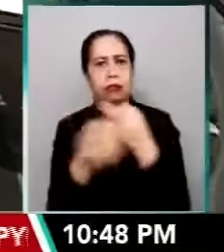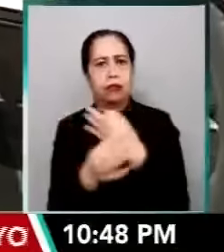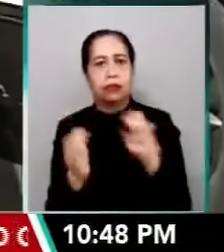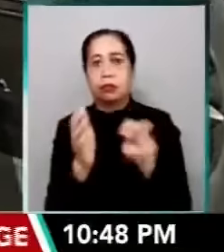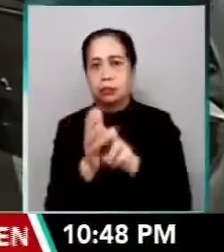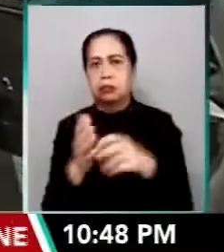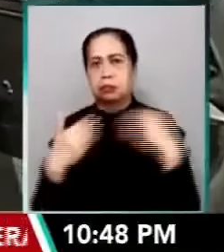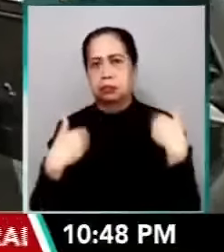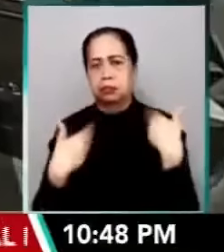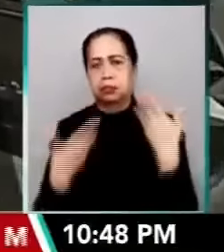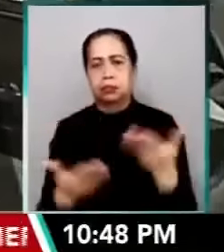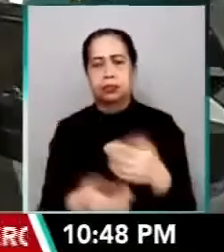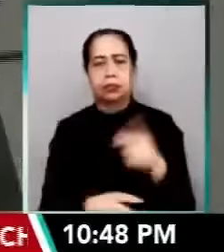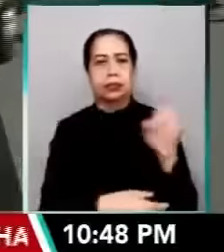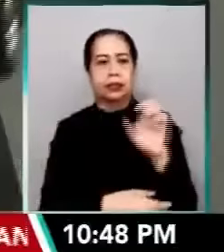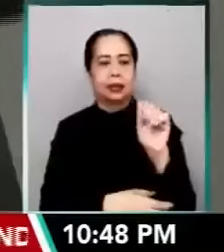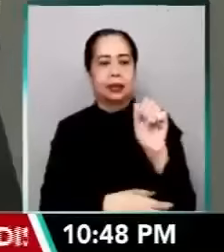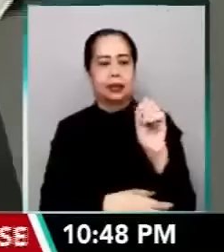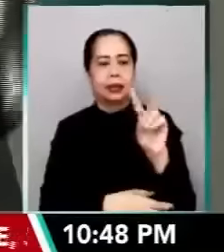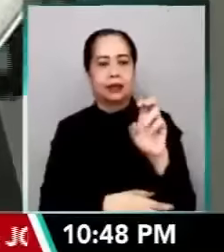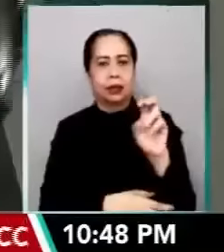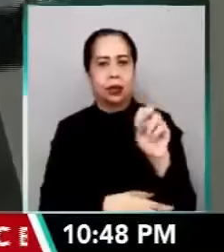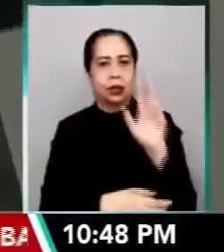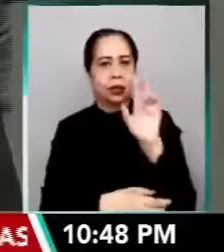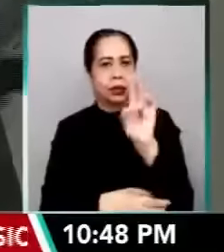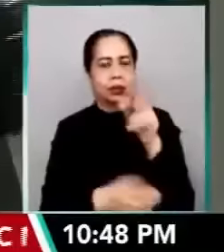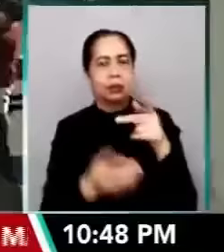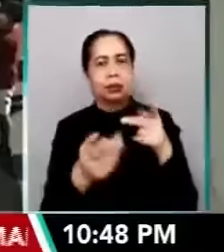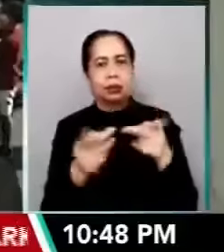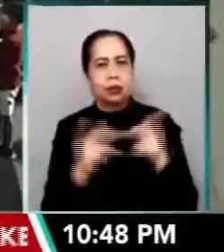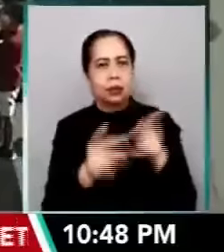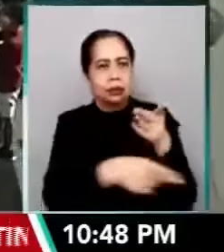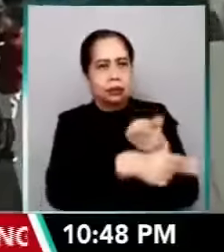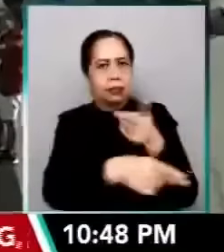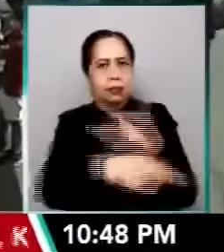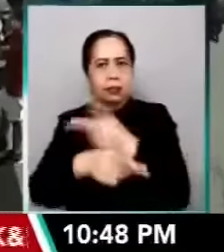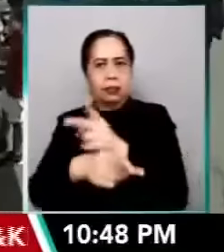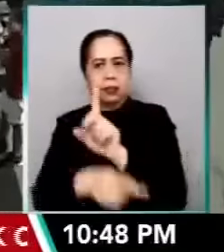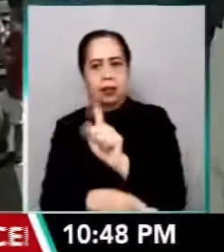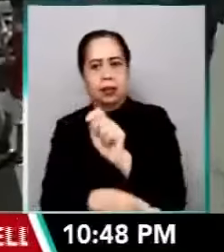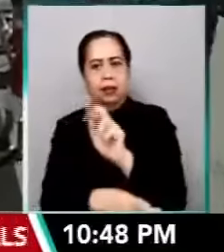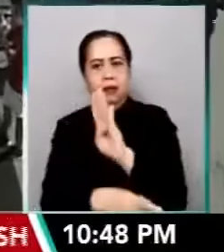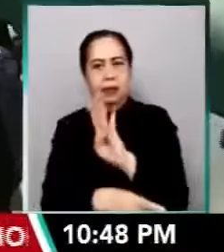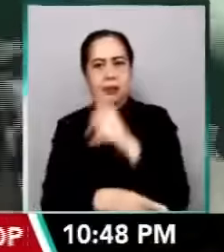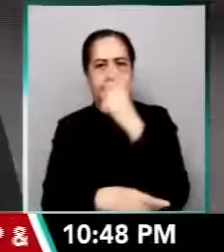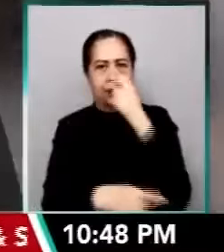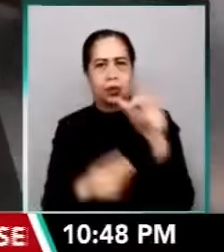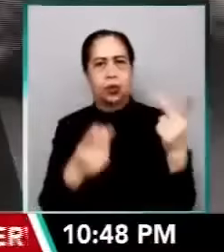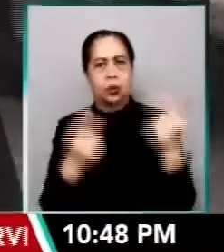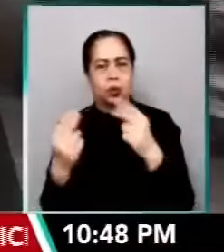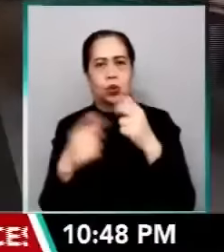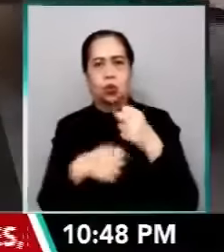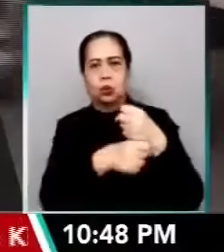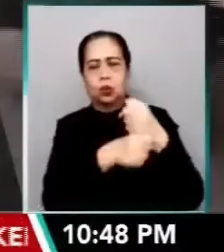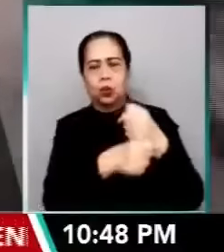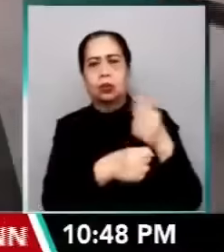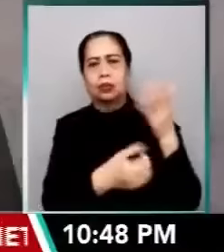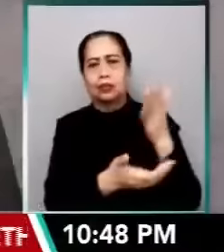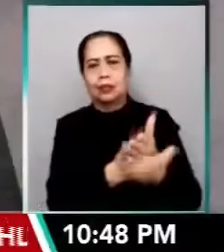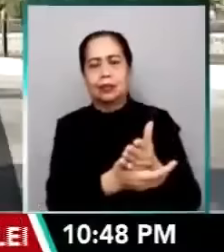Isa ang East Avenue sa 7 lugar na binabantayan ng LTFRB ngayong araw dahil sa isinagawang tigil pasada. Sa datos naman